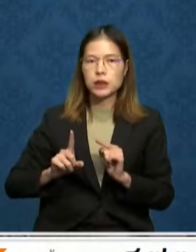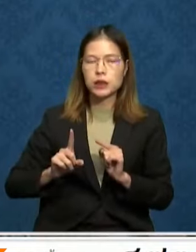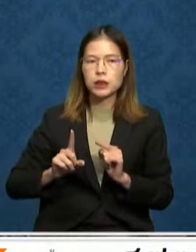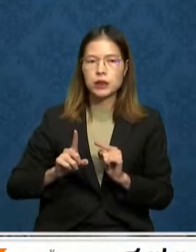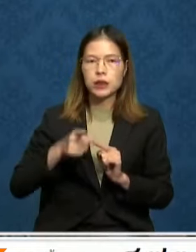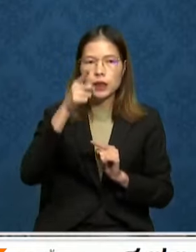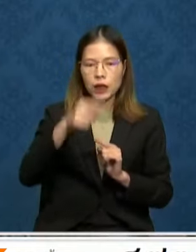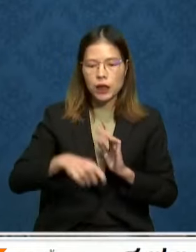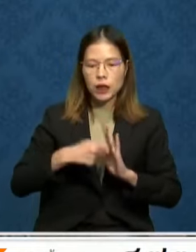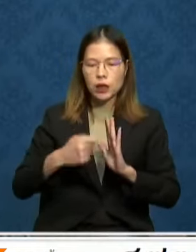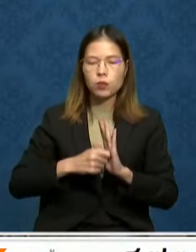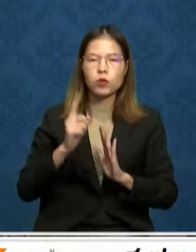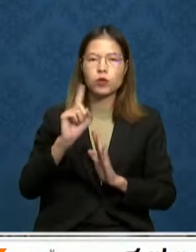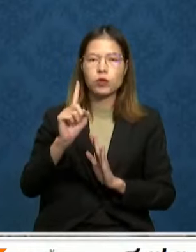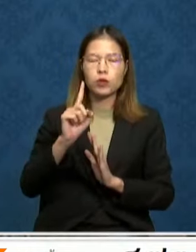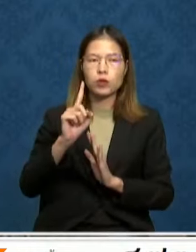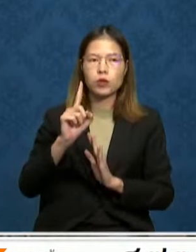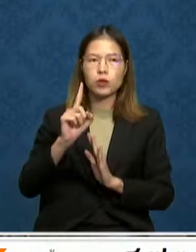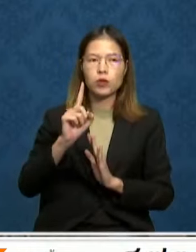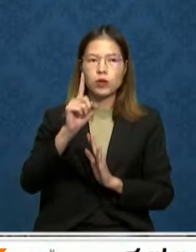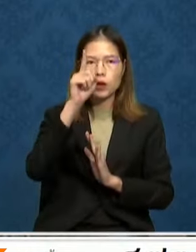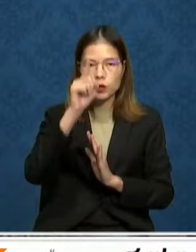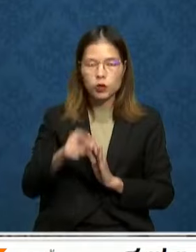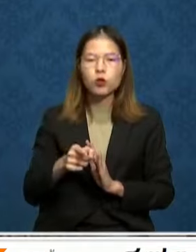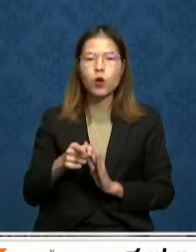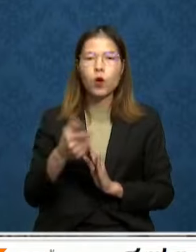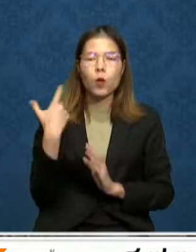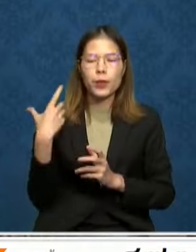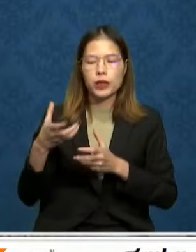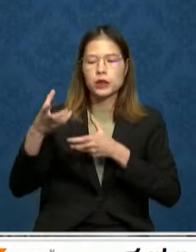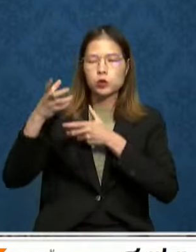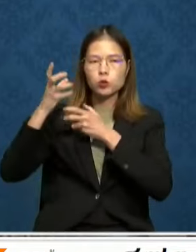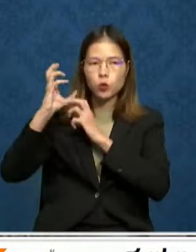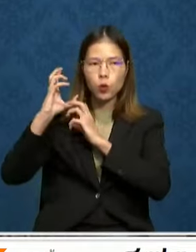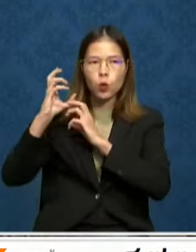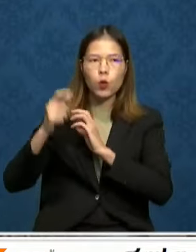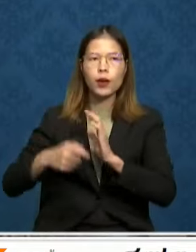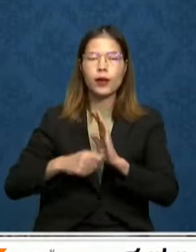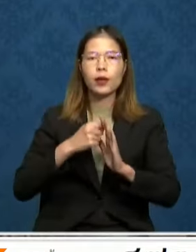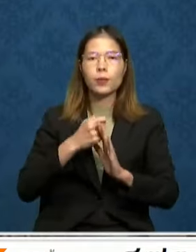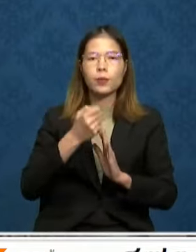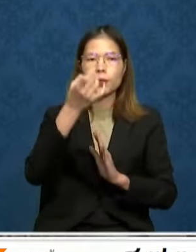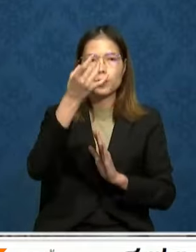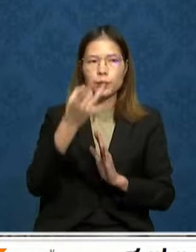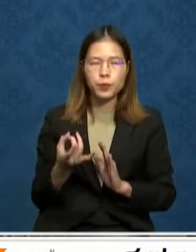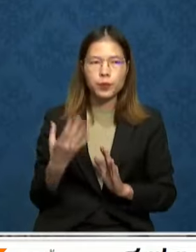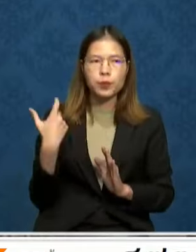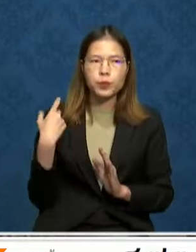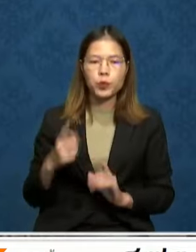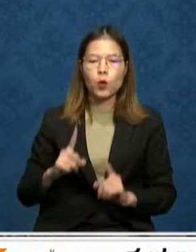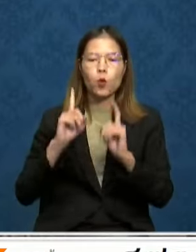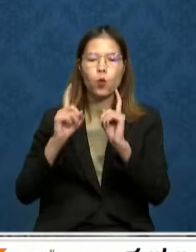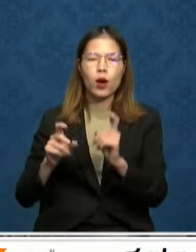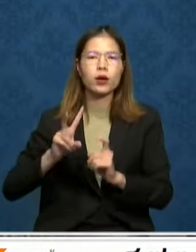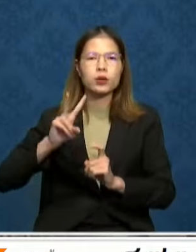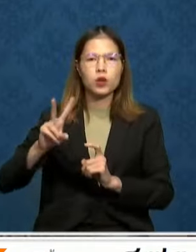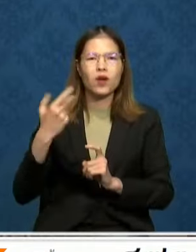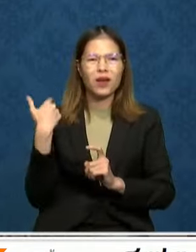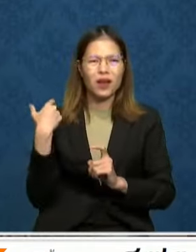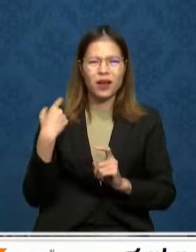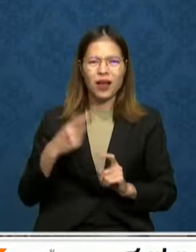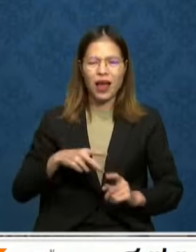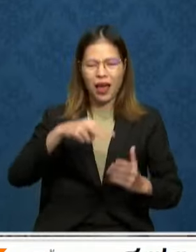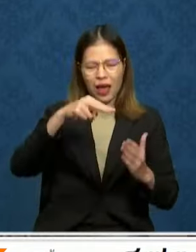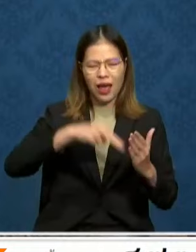ท่านให้เหตุผลว่าทบควรจะมีการทบทวนโดยเหตุผลที่ท่านเสนอวรรค 2แต่ถ้าท่านไปดูวรรค